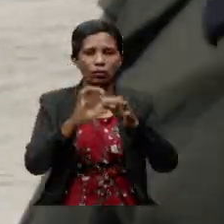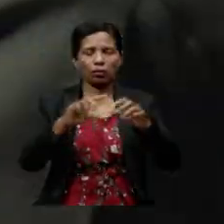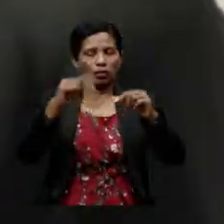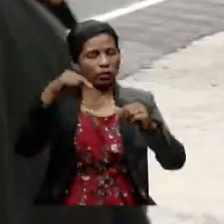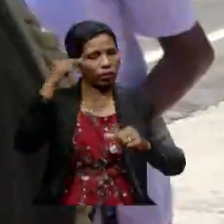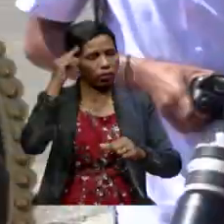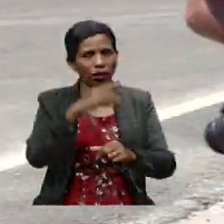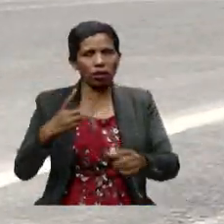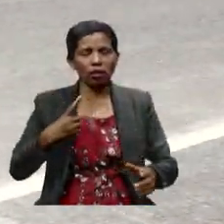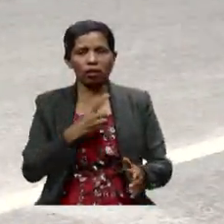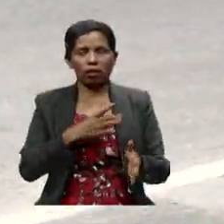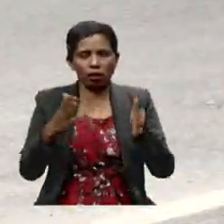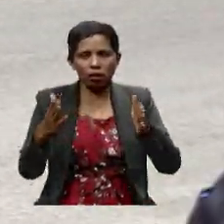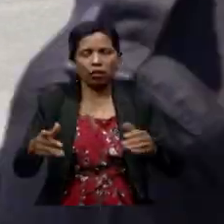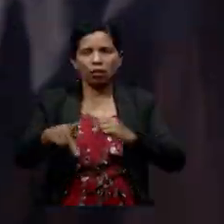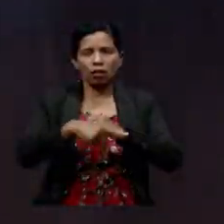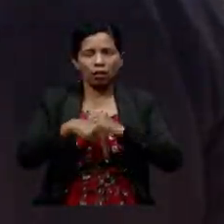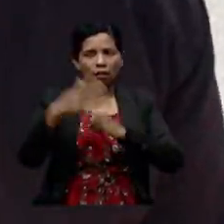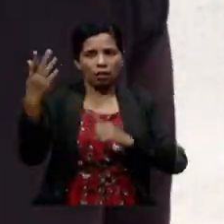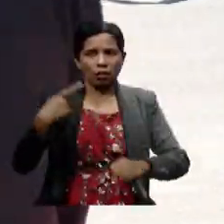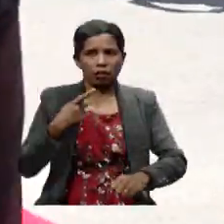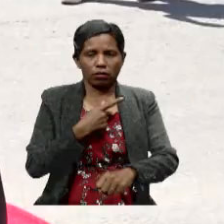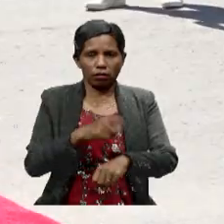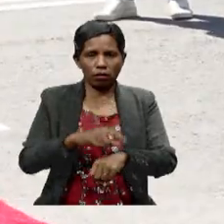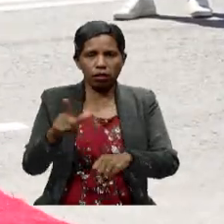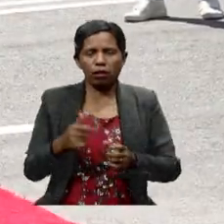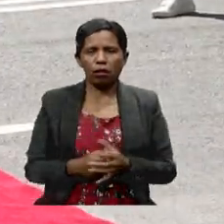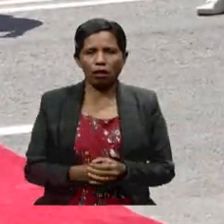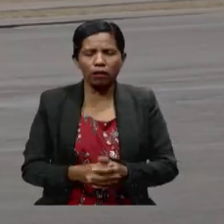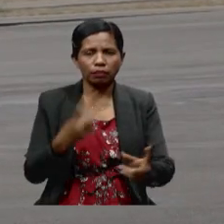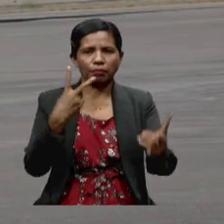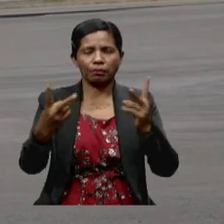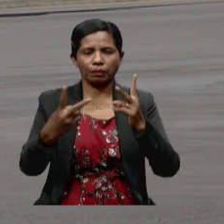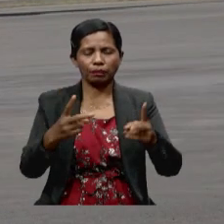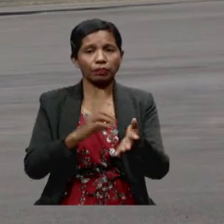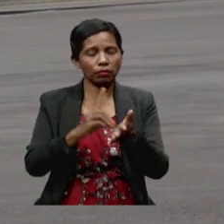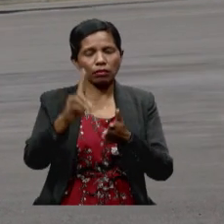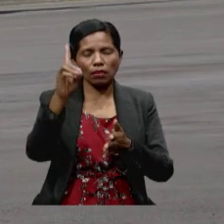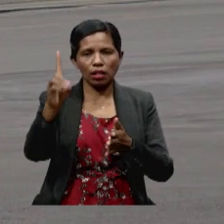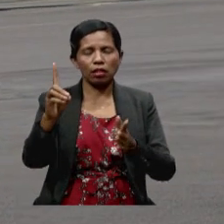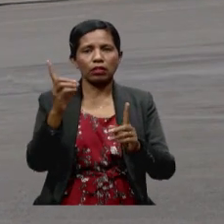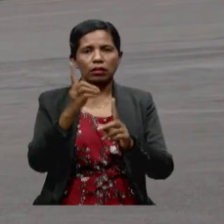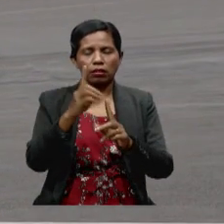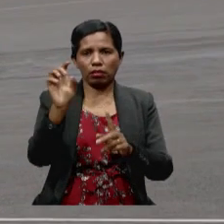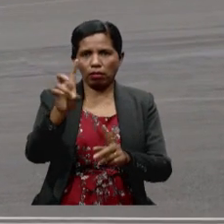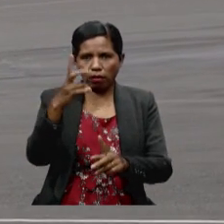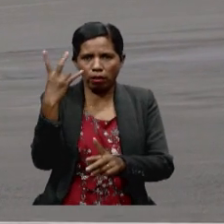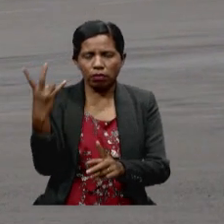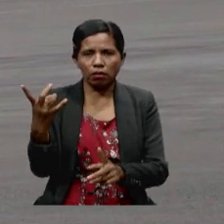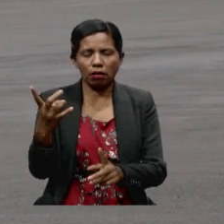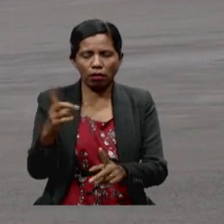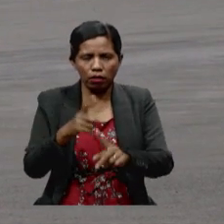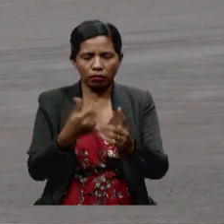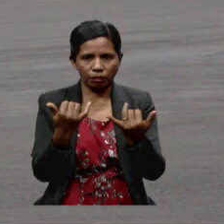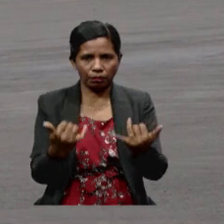representante deputado si kada bangkada iha Parlamento Nasional. Visita se festaru ne kuase semana ida, hahu si lorong sanure singwalu fulan ne, no